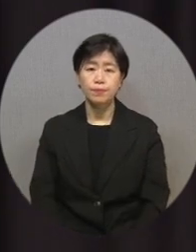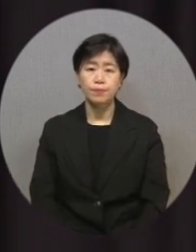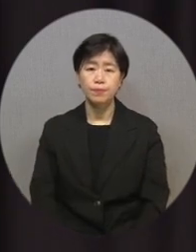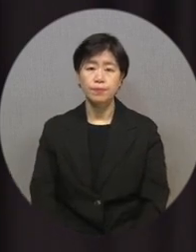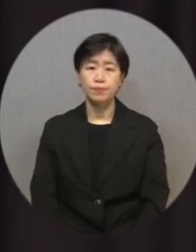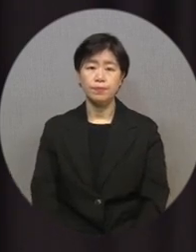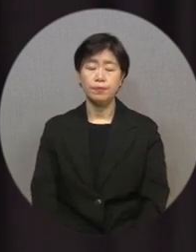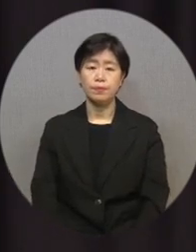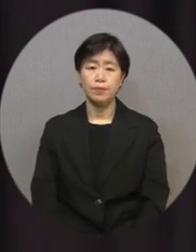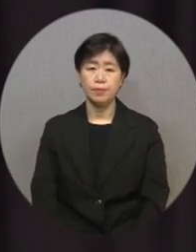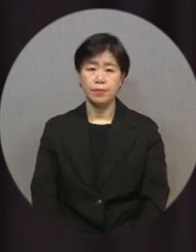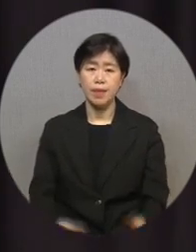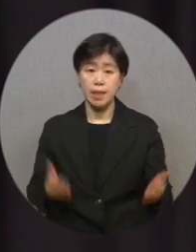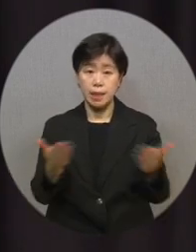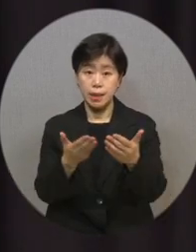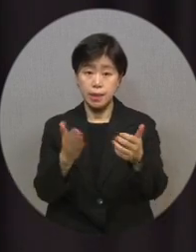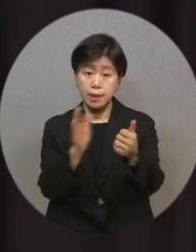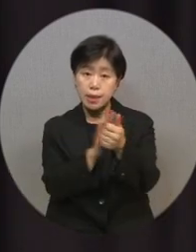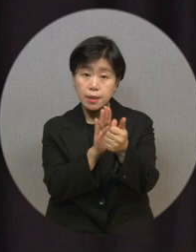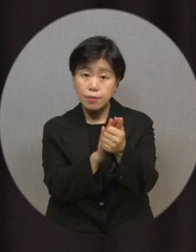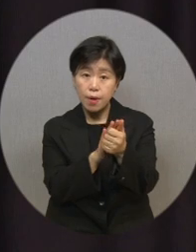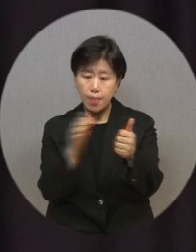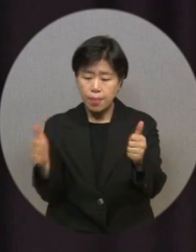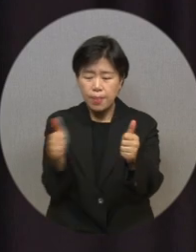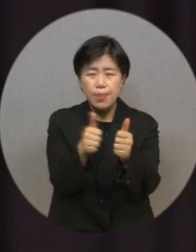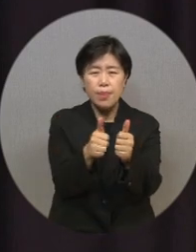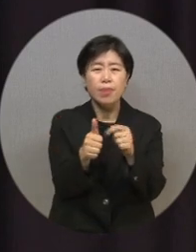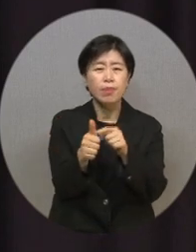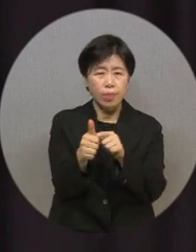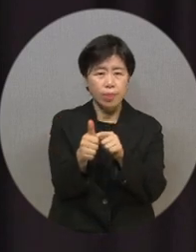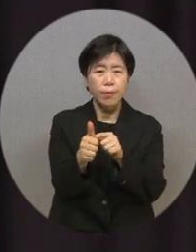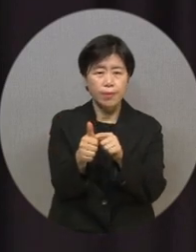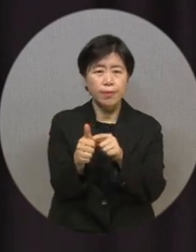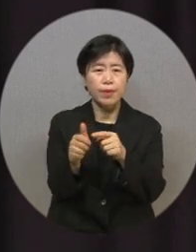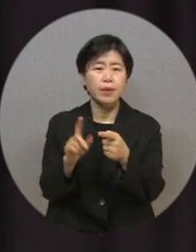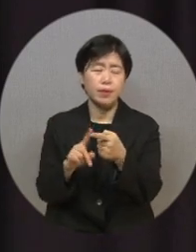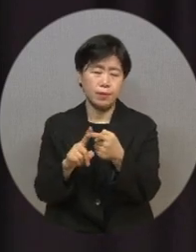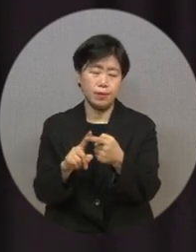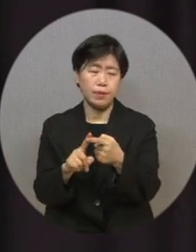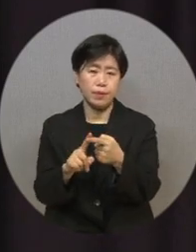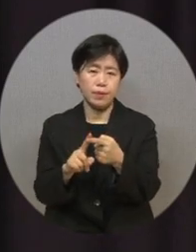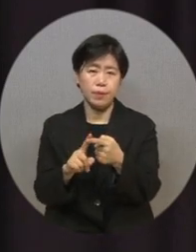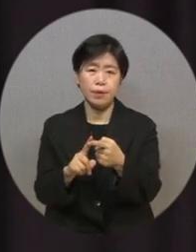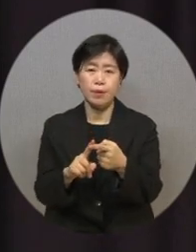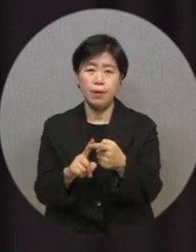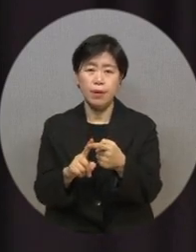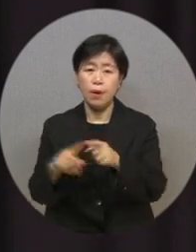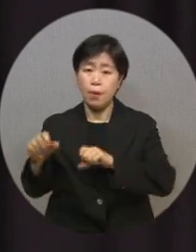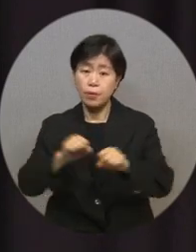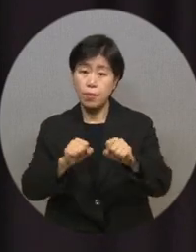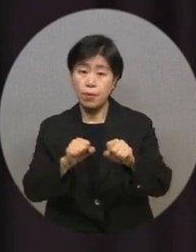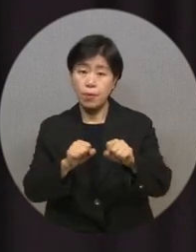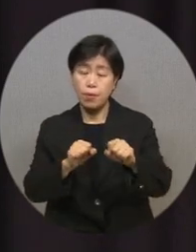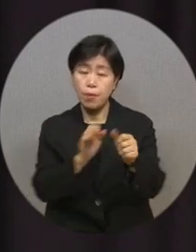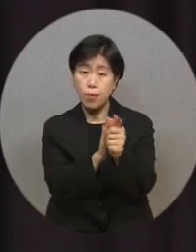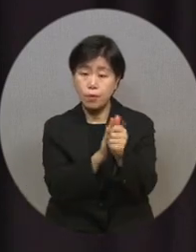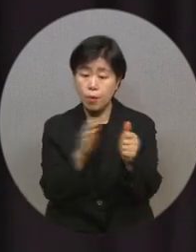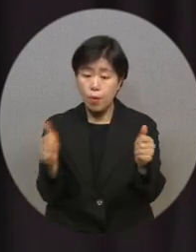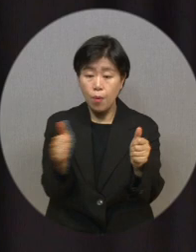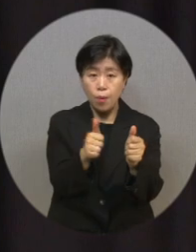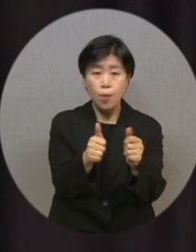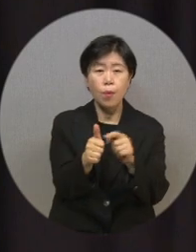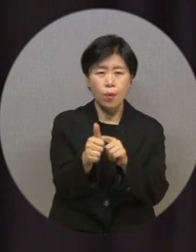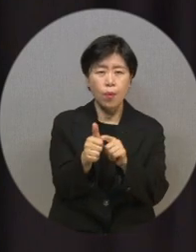하고는 이제 생활을 지원하는 장애인분들 중층 장애인 분들 이제 생활에 어려움을 지원하는 활동 보조사와 마찬가지 어